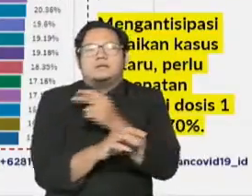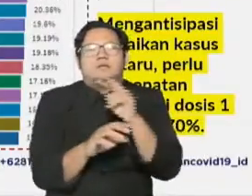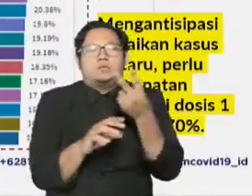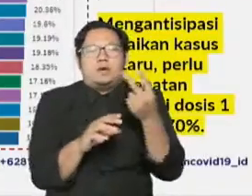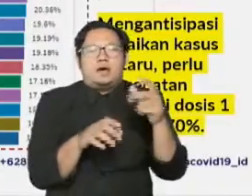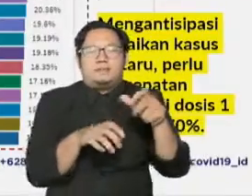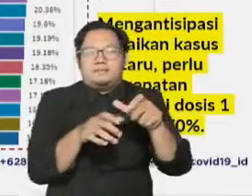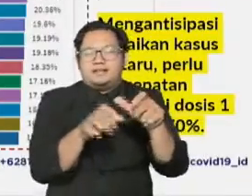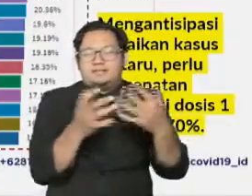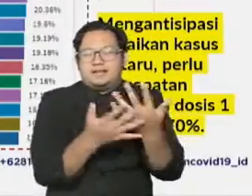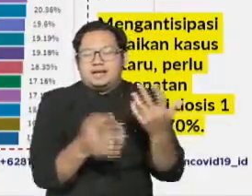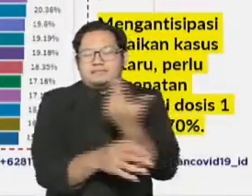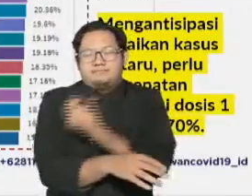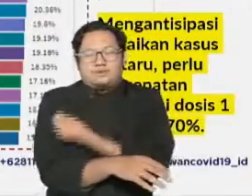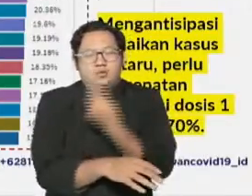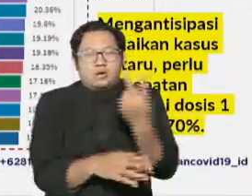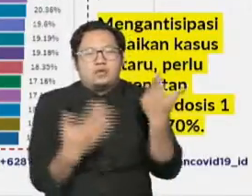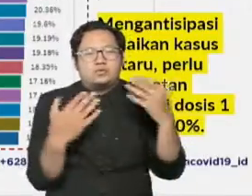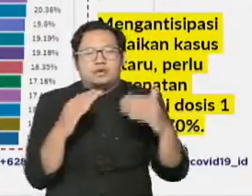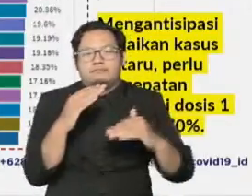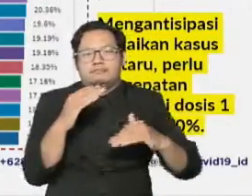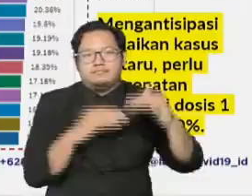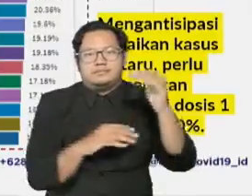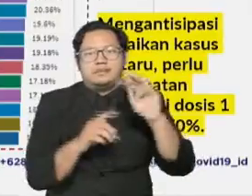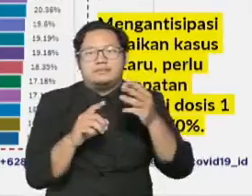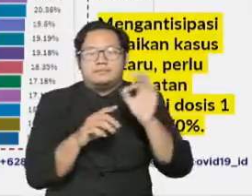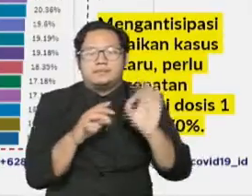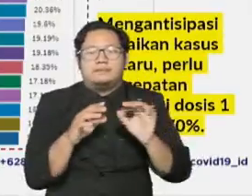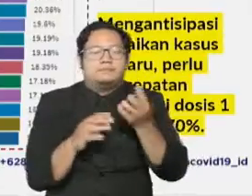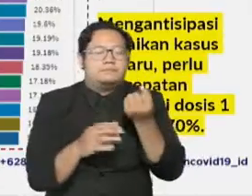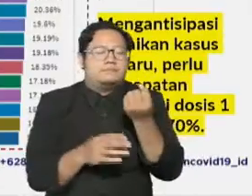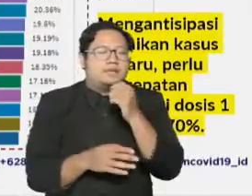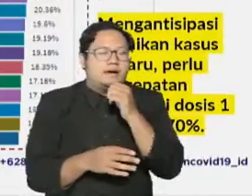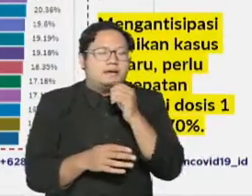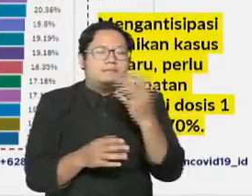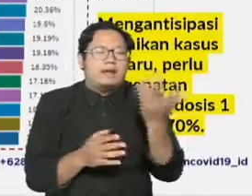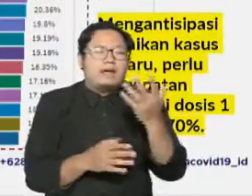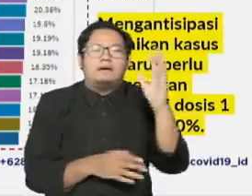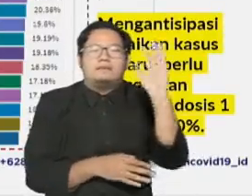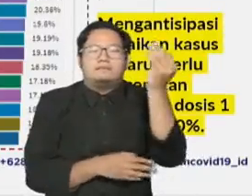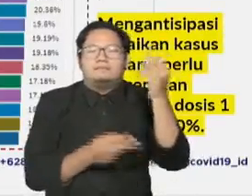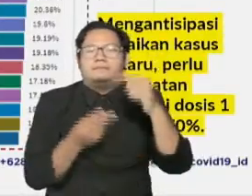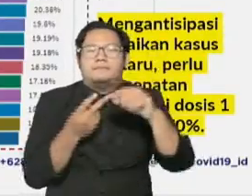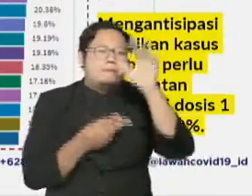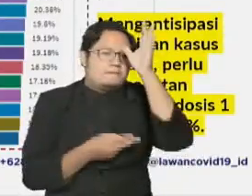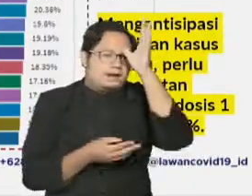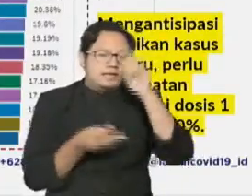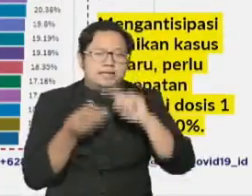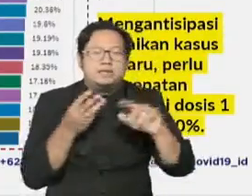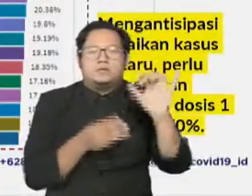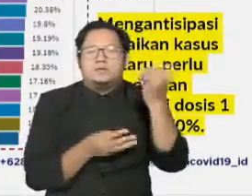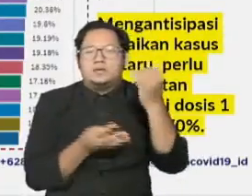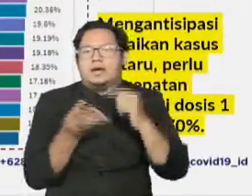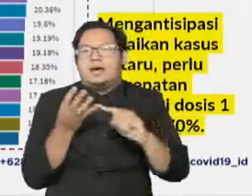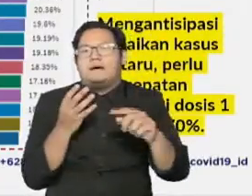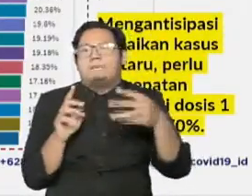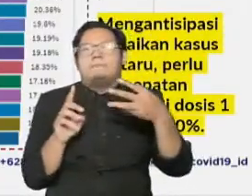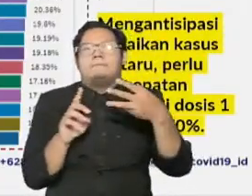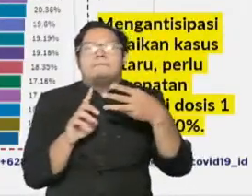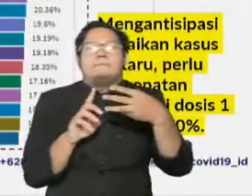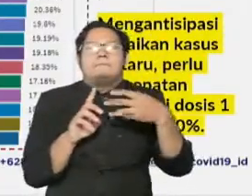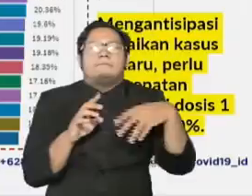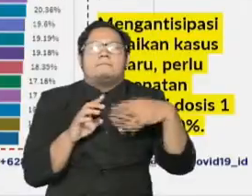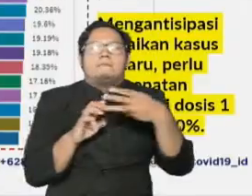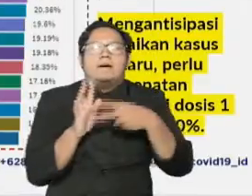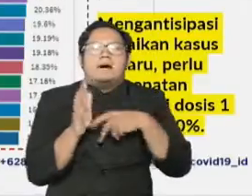yaitu DKI Bali di Kepulauan Riau Bangka Belitung Banten